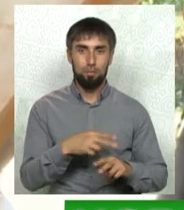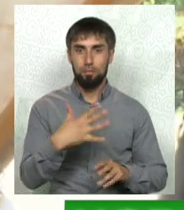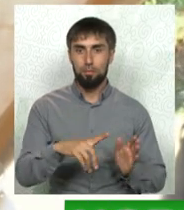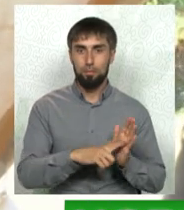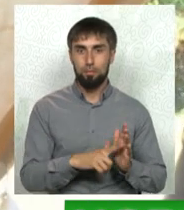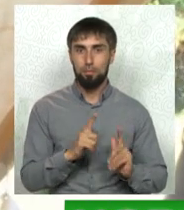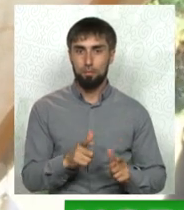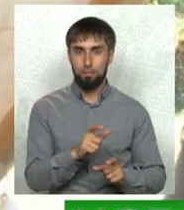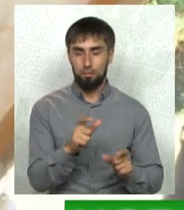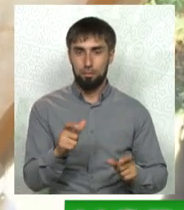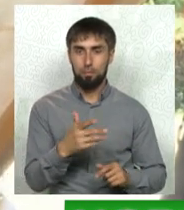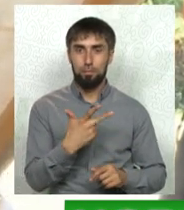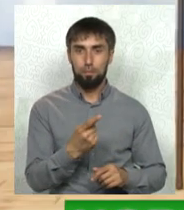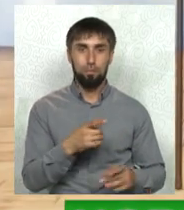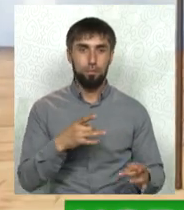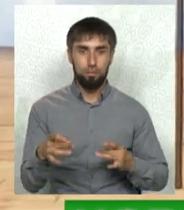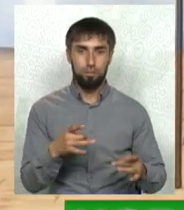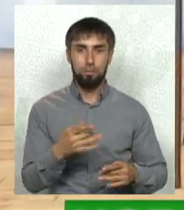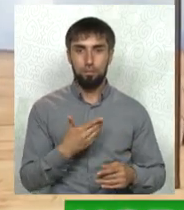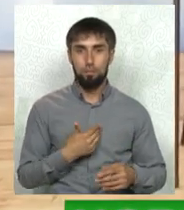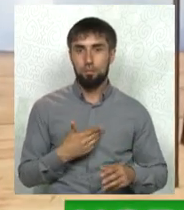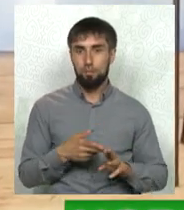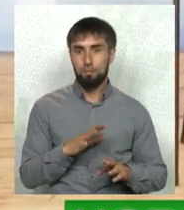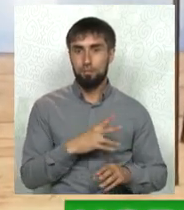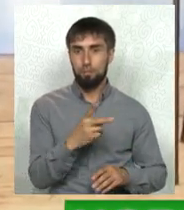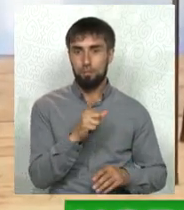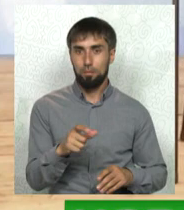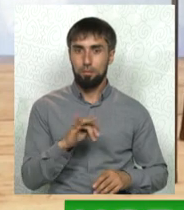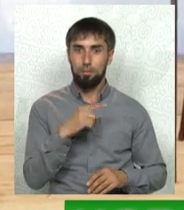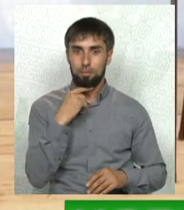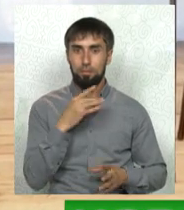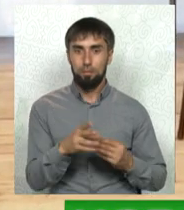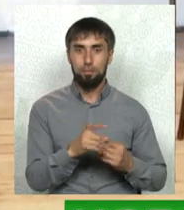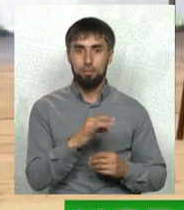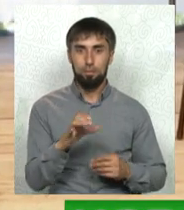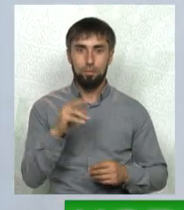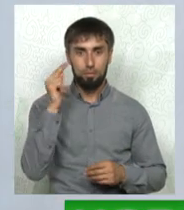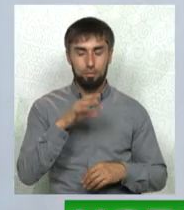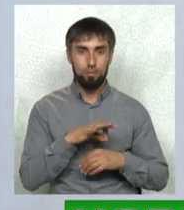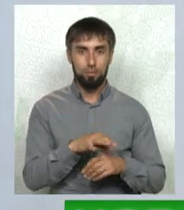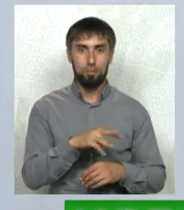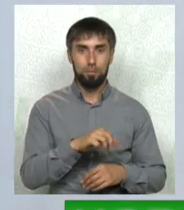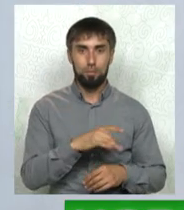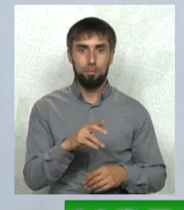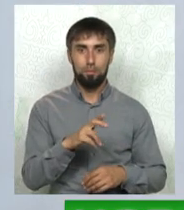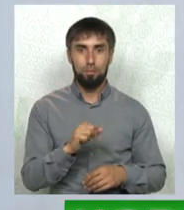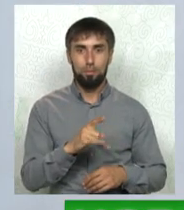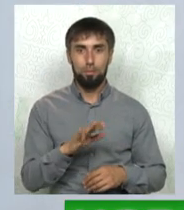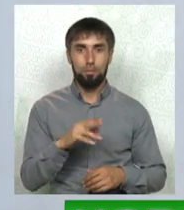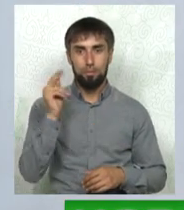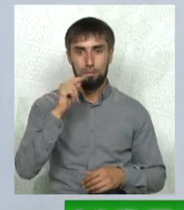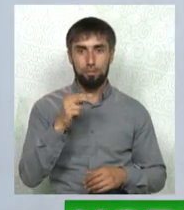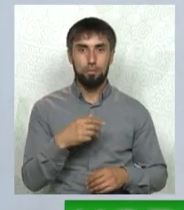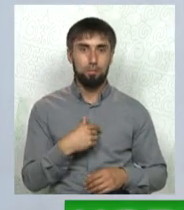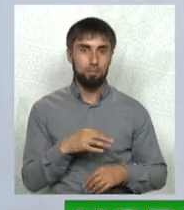57 добровольцев из 31 региона наш представляли 2 человека. Вместе с Эльбрусом обучение прошел и Магомед Базиев. Обучение